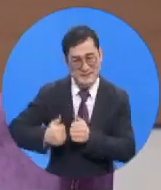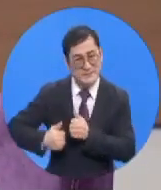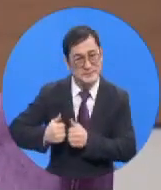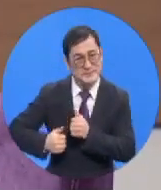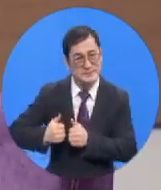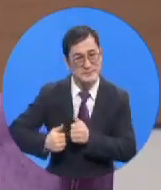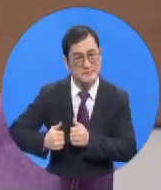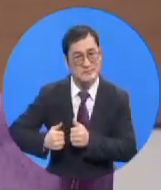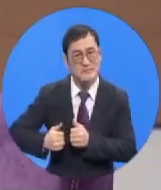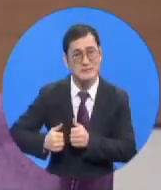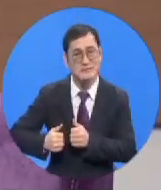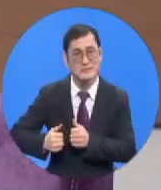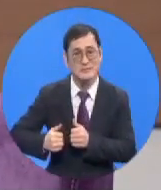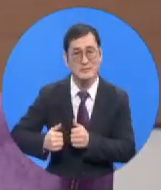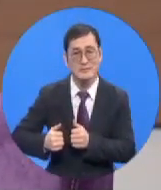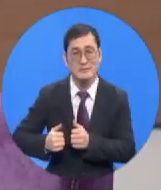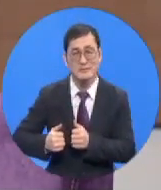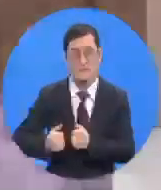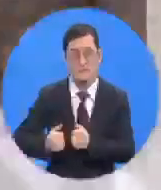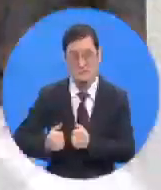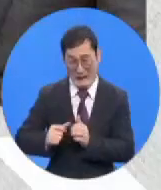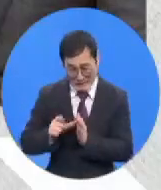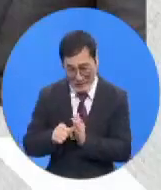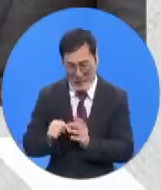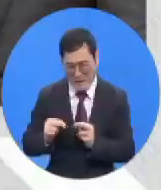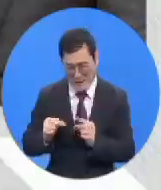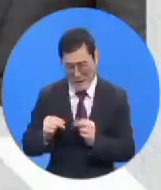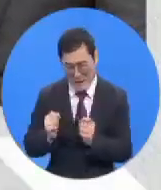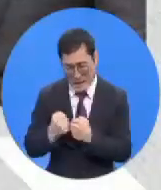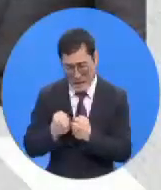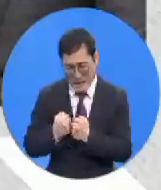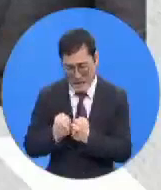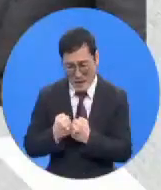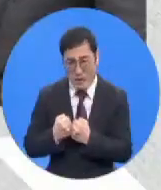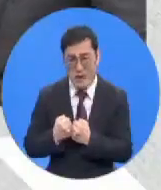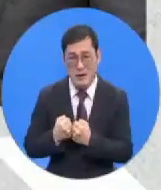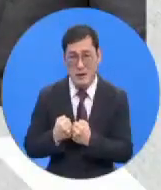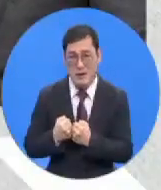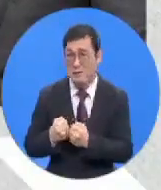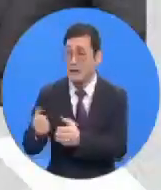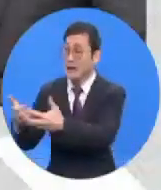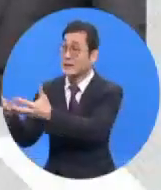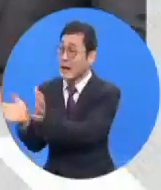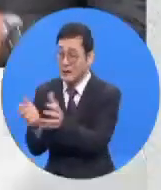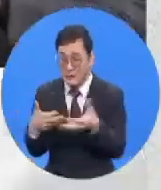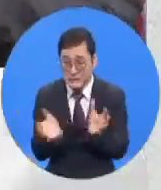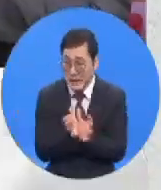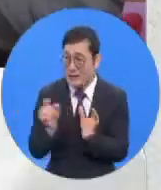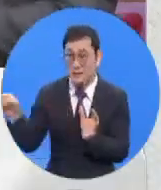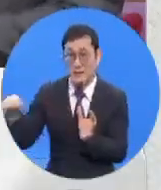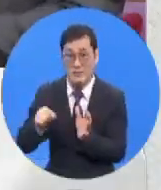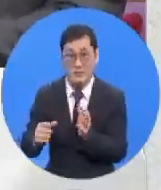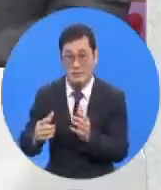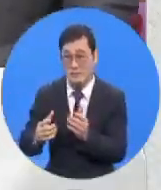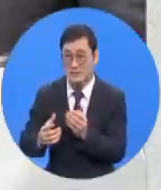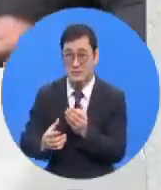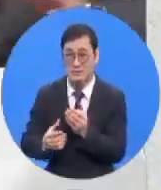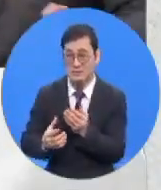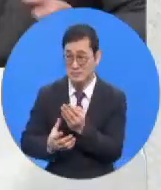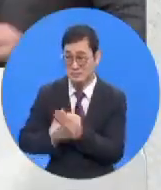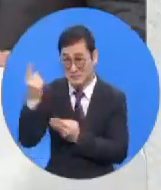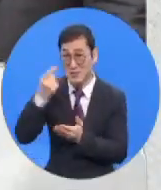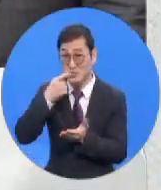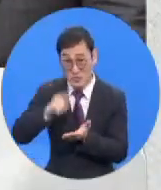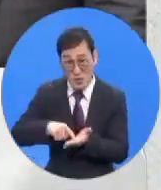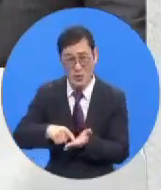되는데 예. 이 서로 다른 세력의 단일화라는 게 아름다운 단일화라는 건 사실 잘 없어요. 뭐 결과가 이렇게 좋으면은 이렇게 그